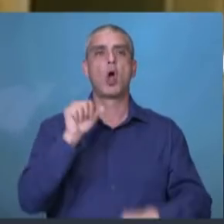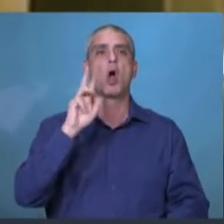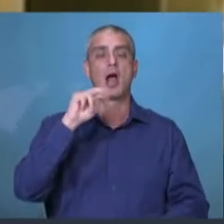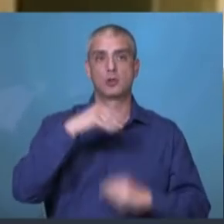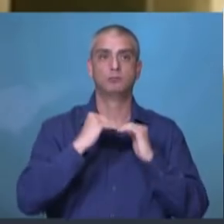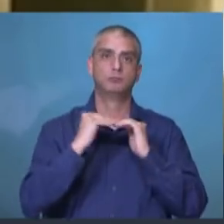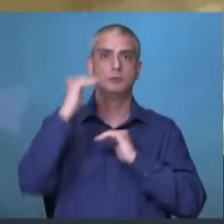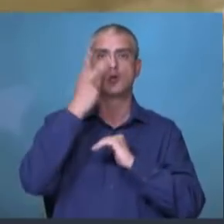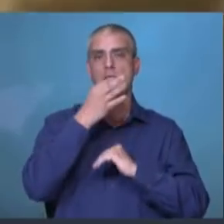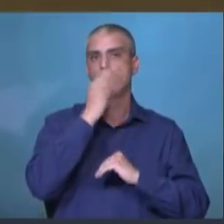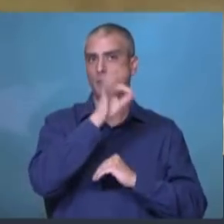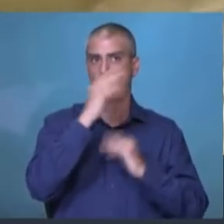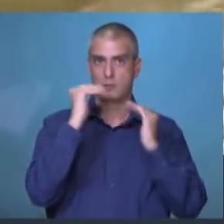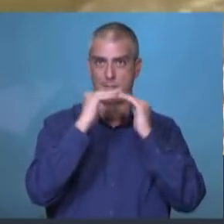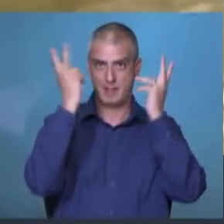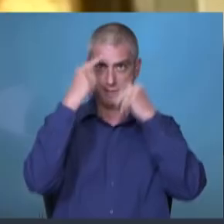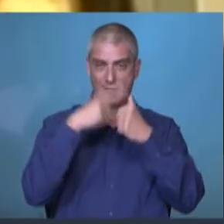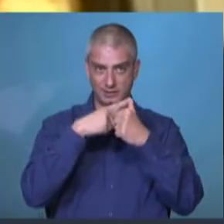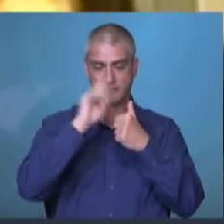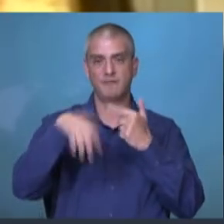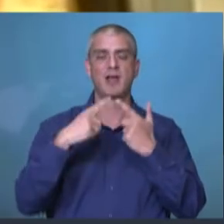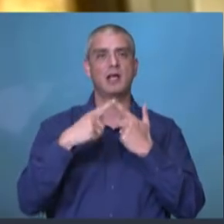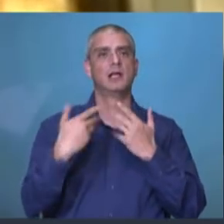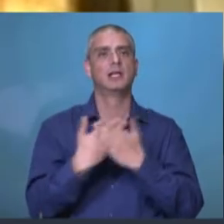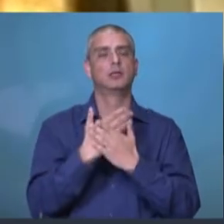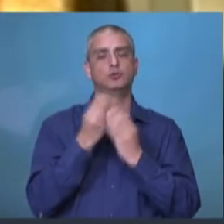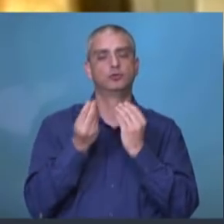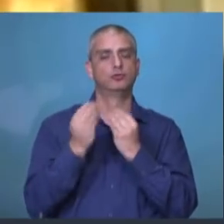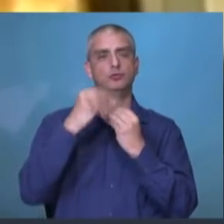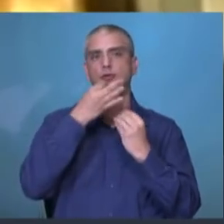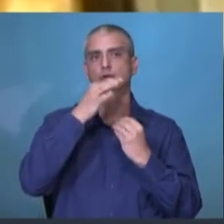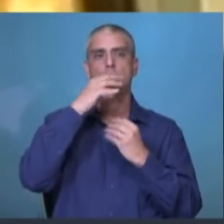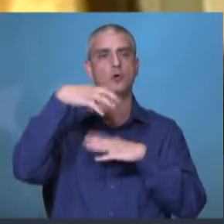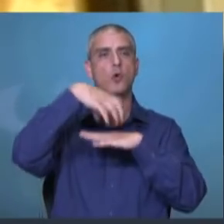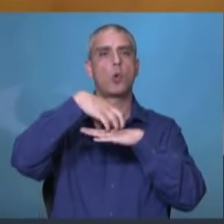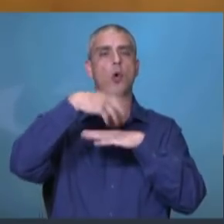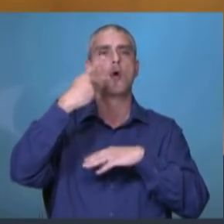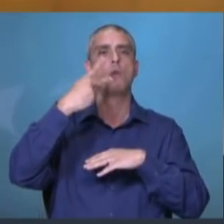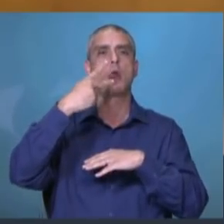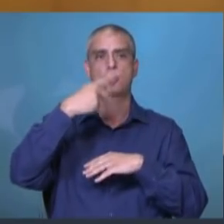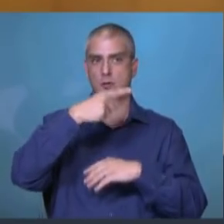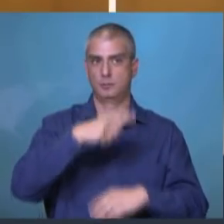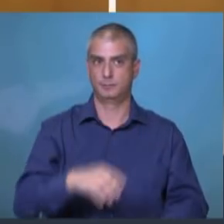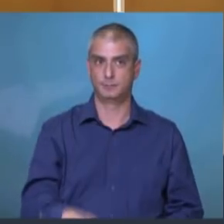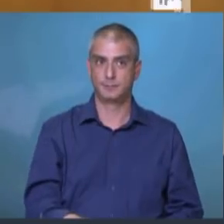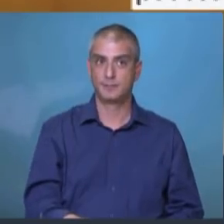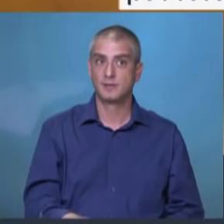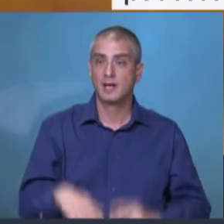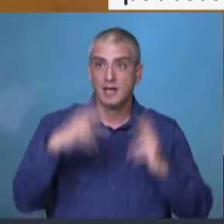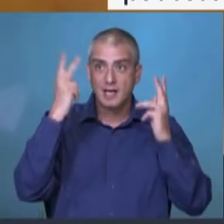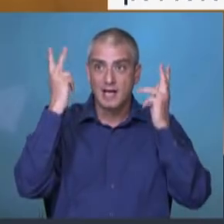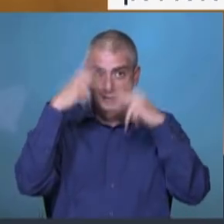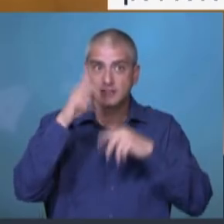מהרמה המותרת לפי ההסכם, וגם חידוש עבודות השדרוג של כור הפלוטוניום בעראק. ברג'ום חס,